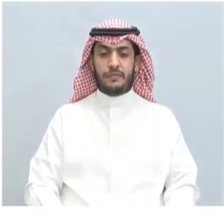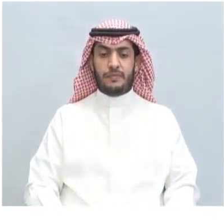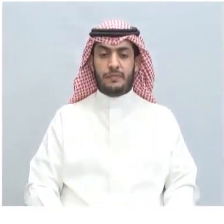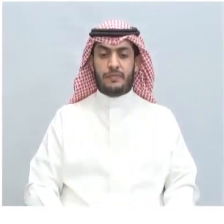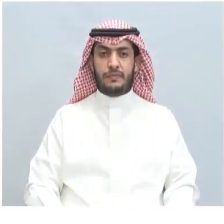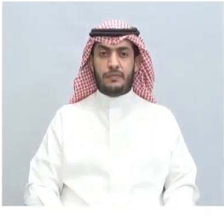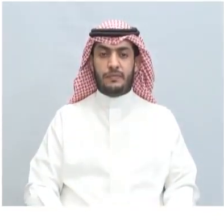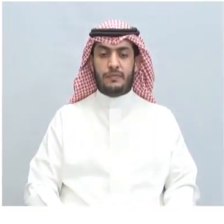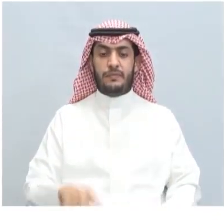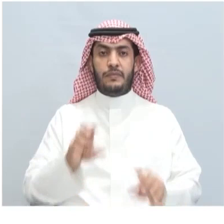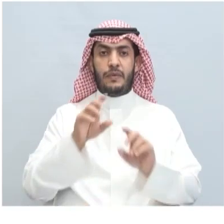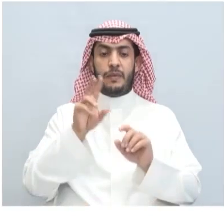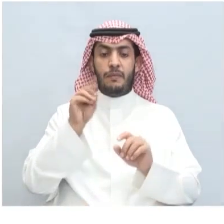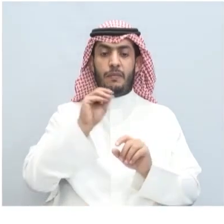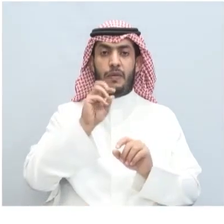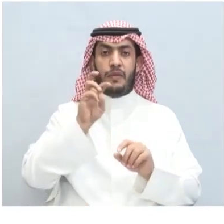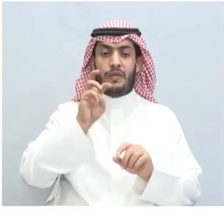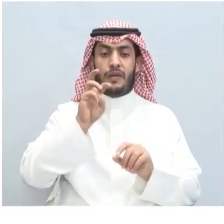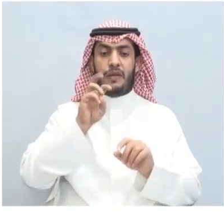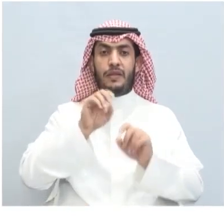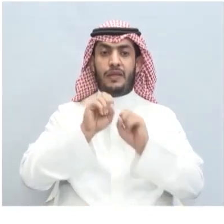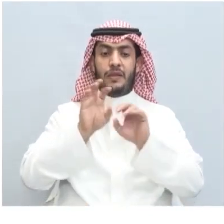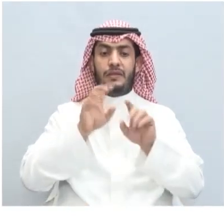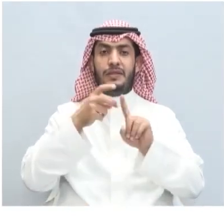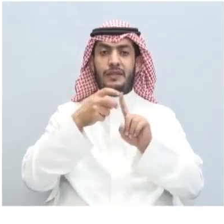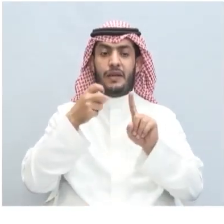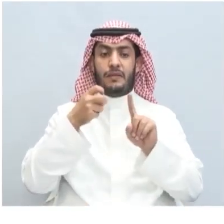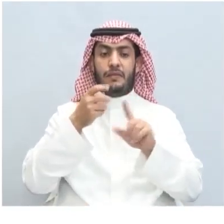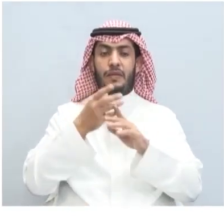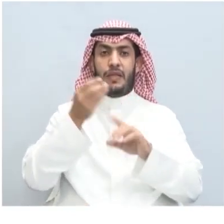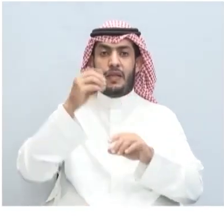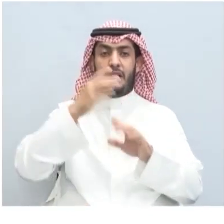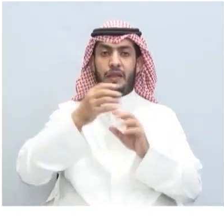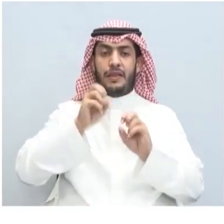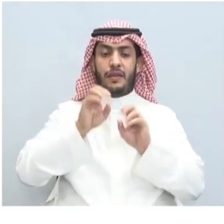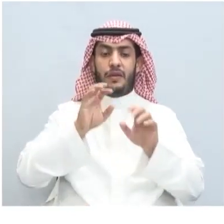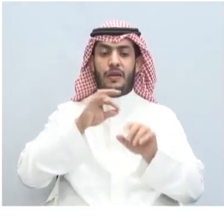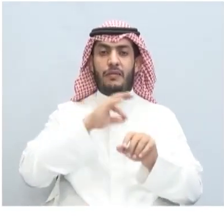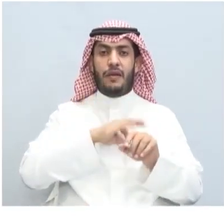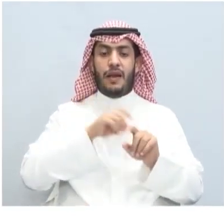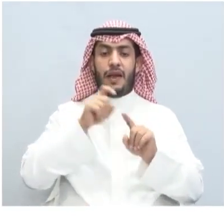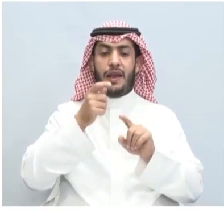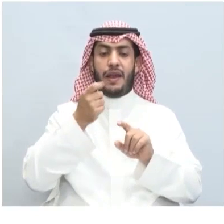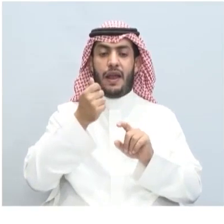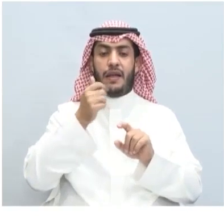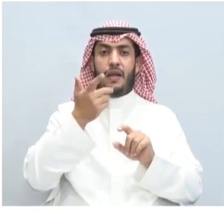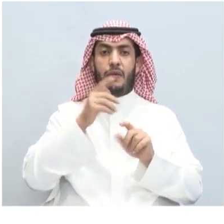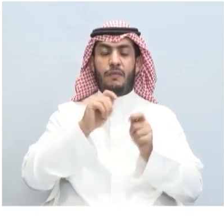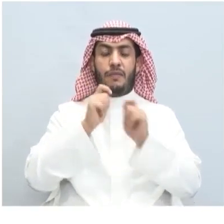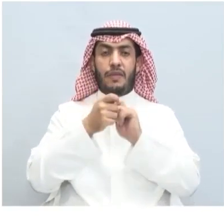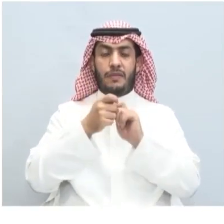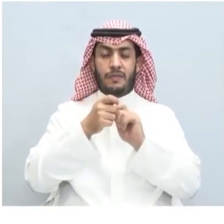السهميه توزع بعض الشركات توزيعات سهميه بالاضافه الى توزيعات الارباح النقديه او بدلا عنها نحن